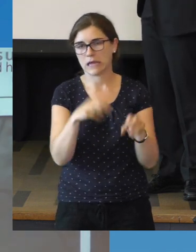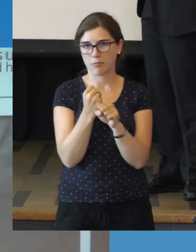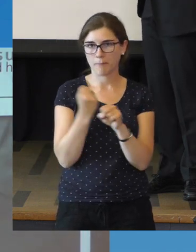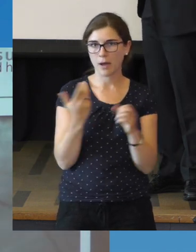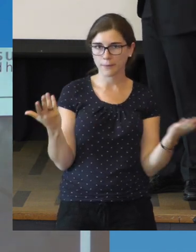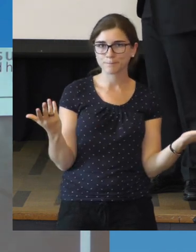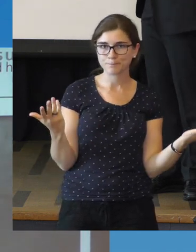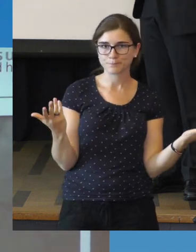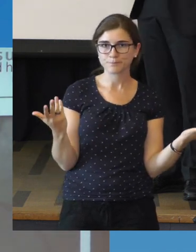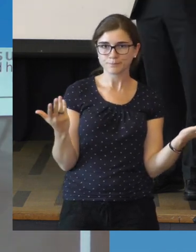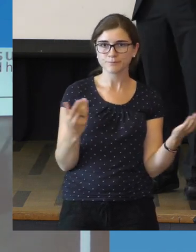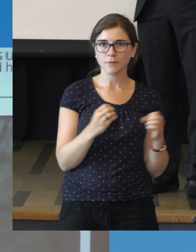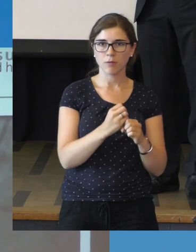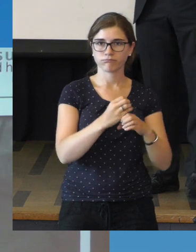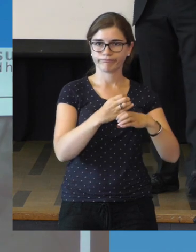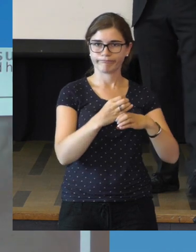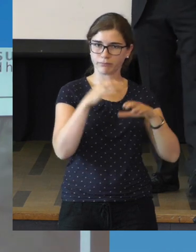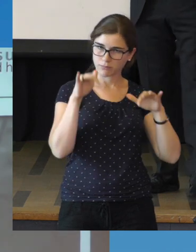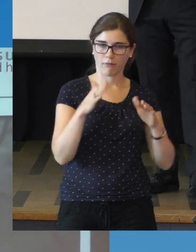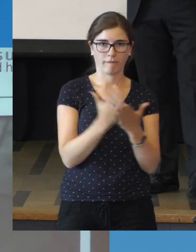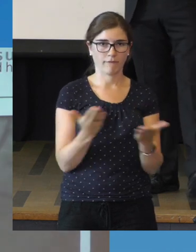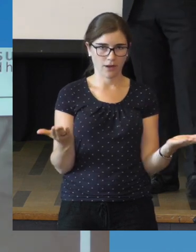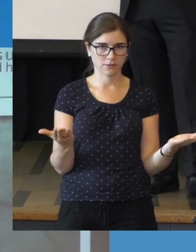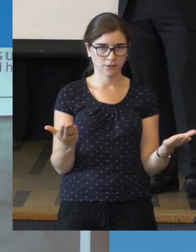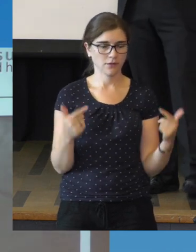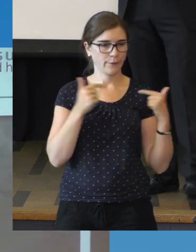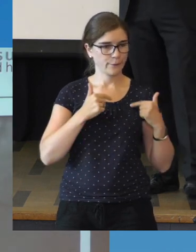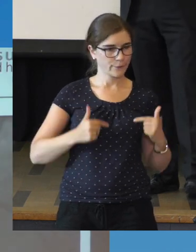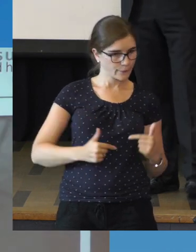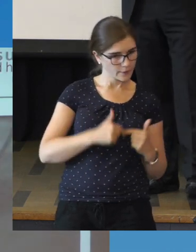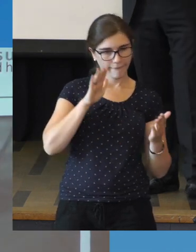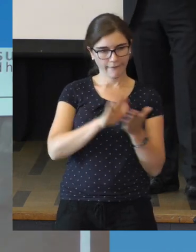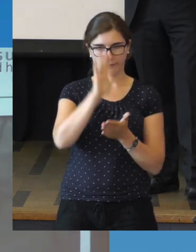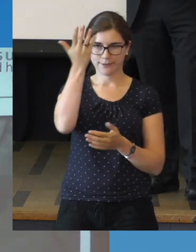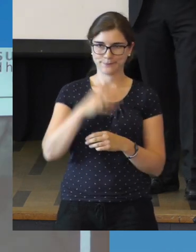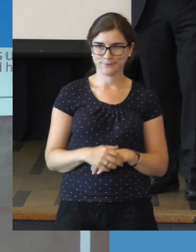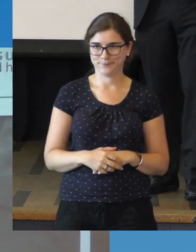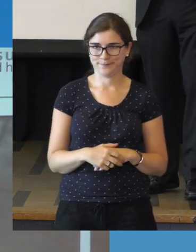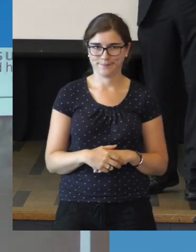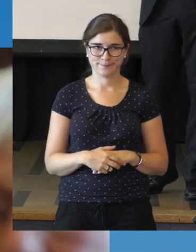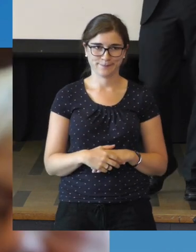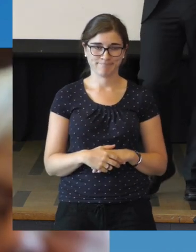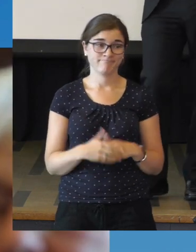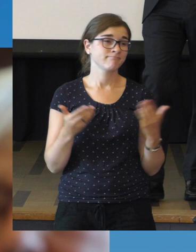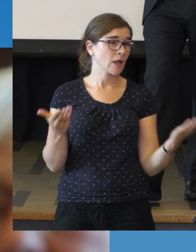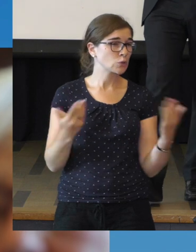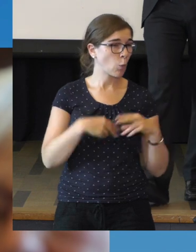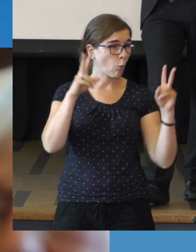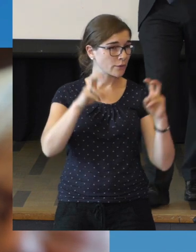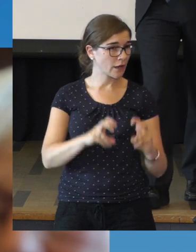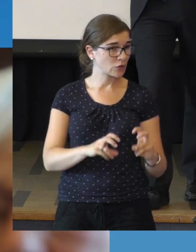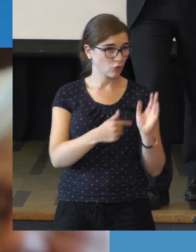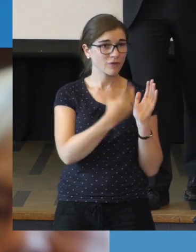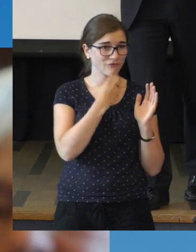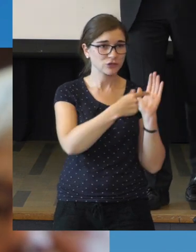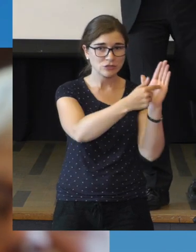ein komplett wiedereröffnetes Gefäß haben, was den Herzmuskel mit Blut versorgen kann. Das sind die Untersuchungen, die ich Ihnen